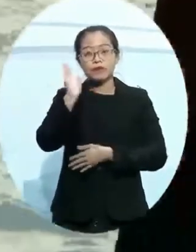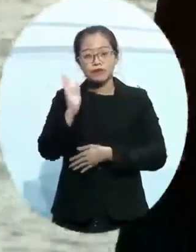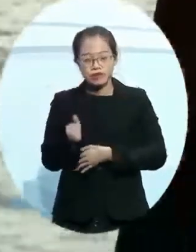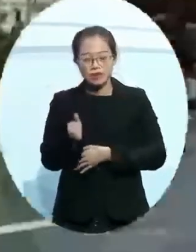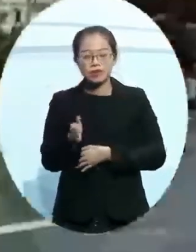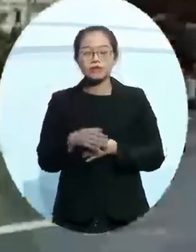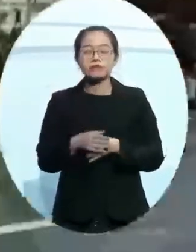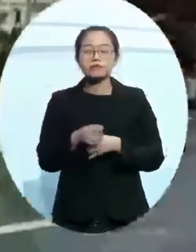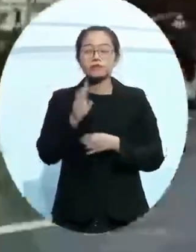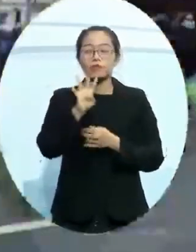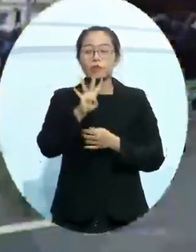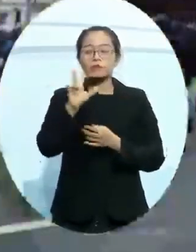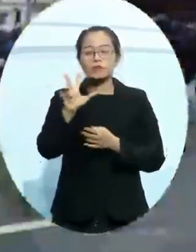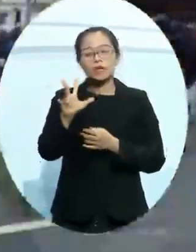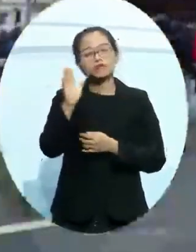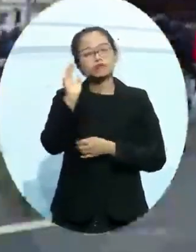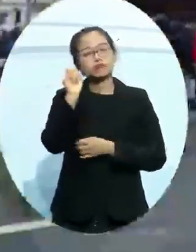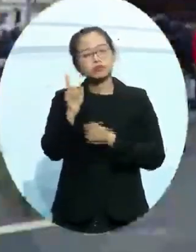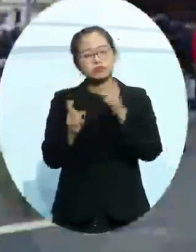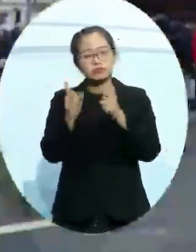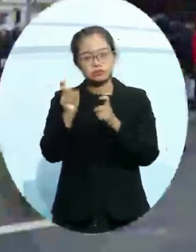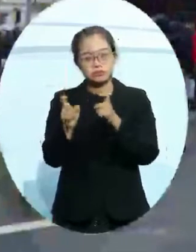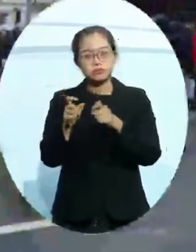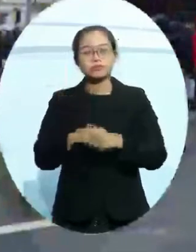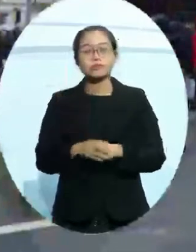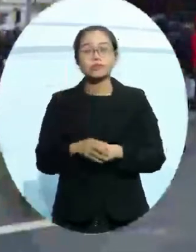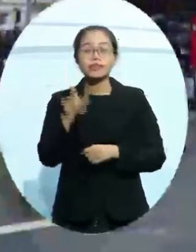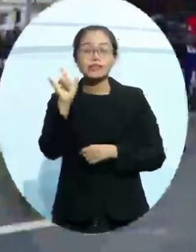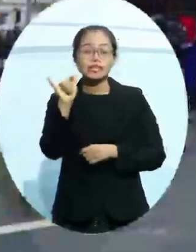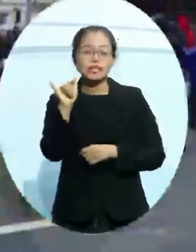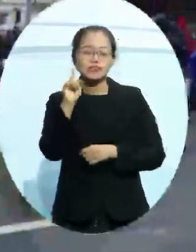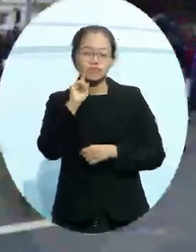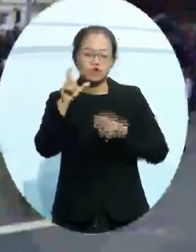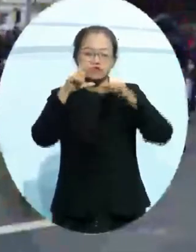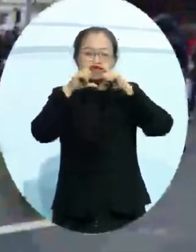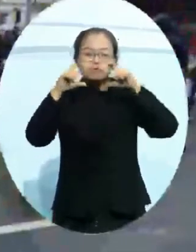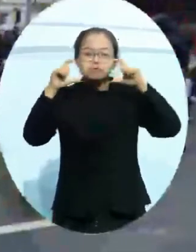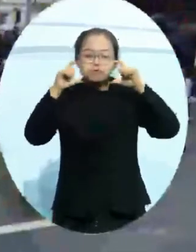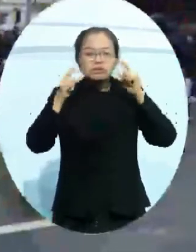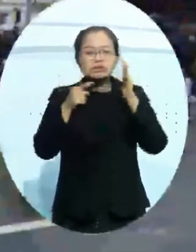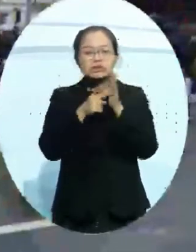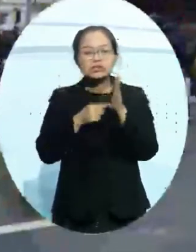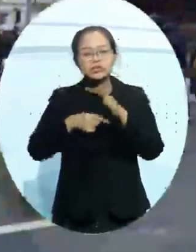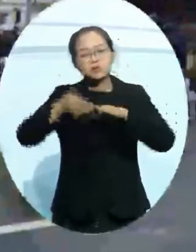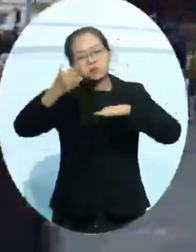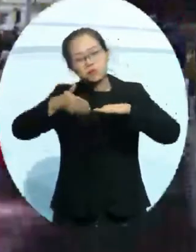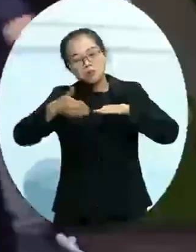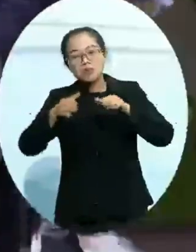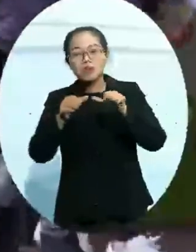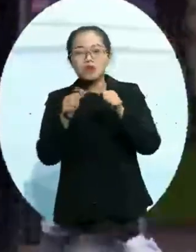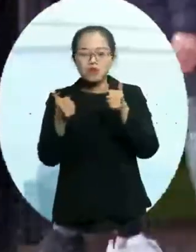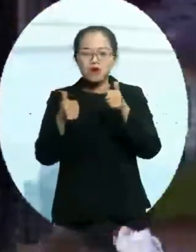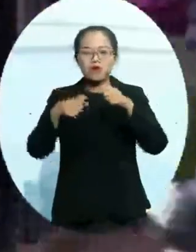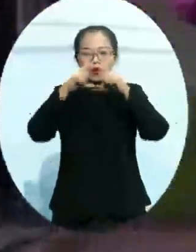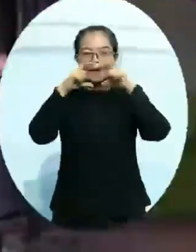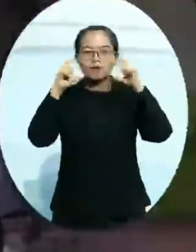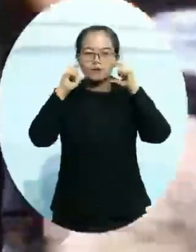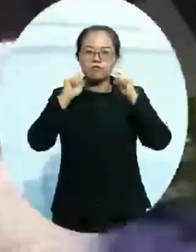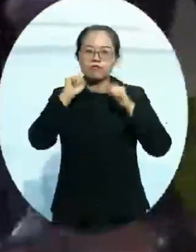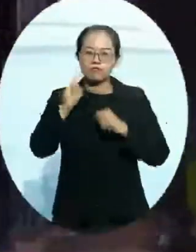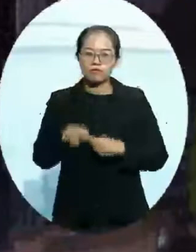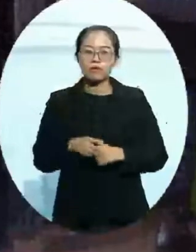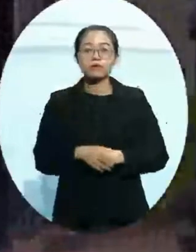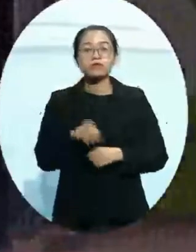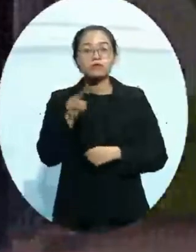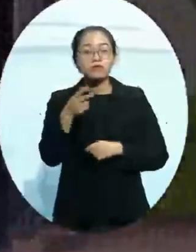vong. Chính phủ Italia đã quyết định gia hạn quy định đeo khẩu trang trên các phương tiện giao thông công cộng đến tháng 9. Tuy nhiên, các quy định đeo khẩu